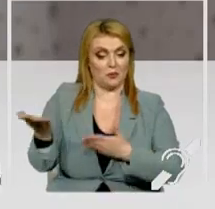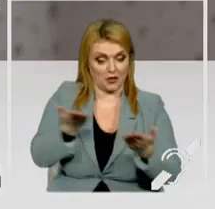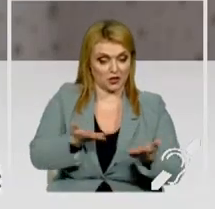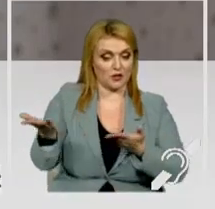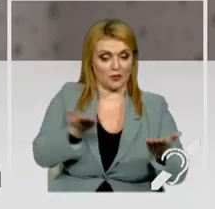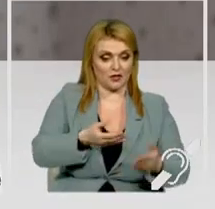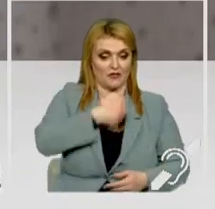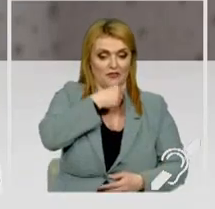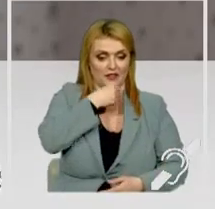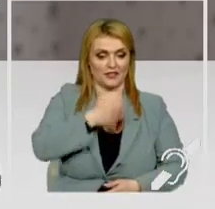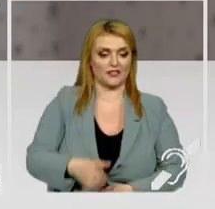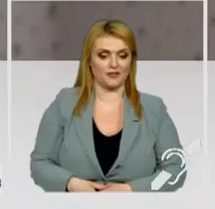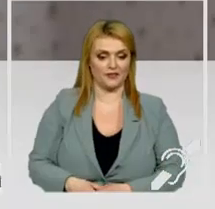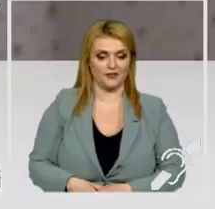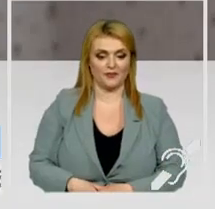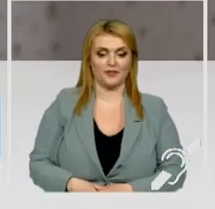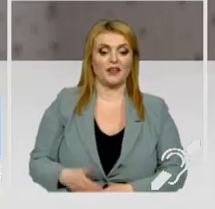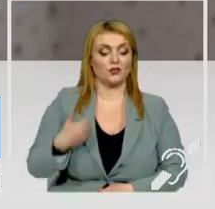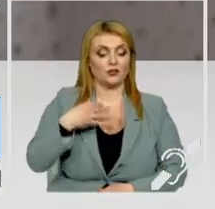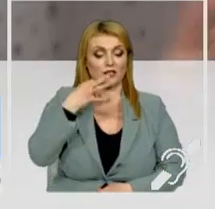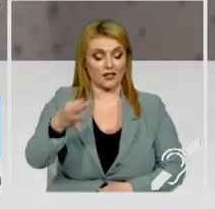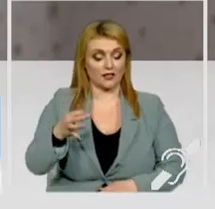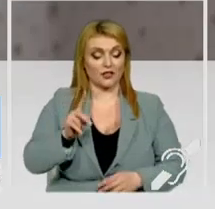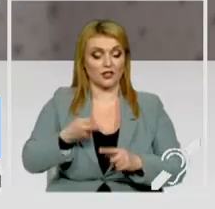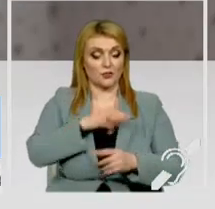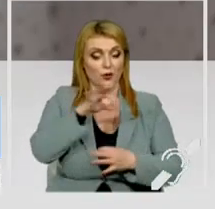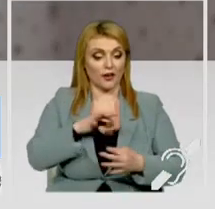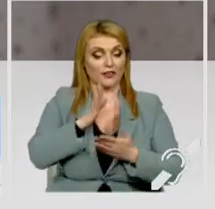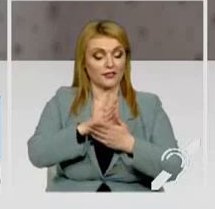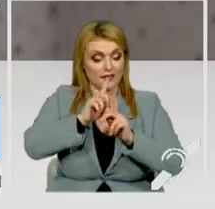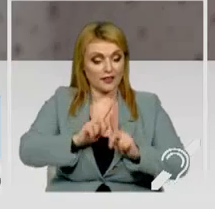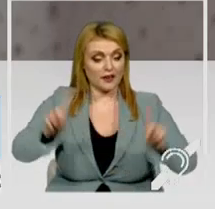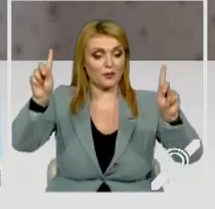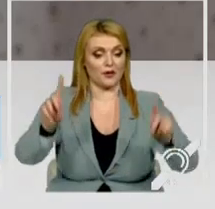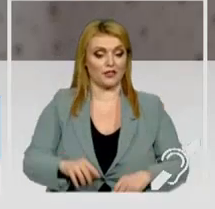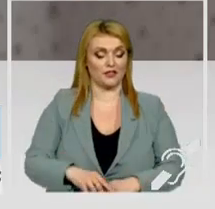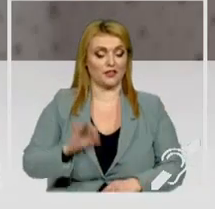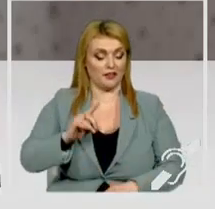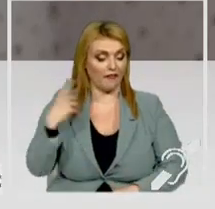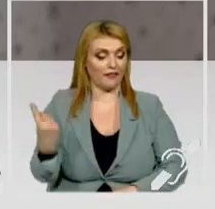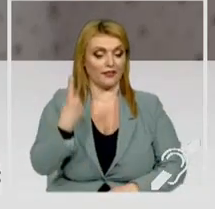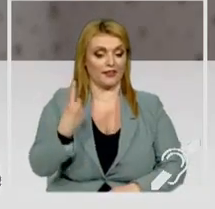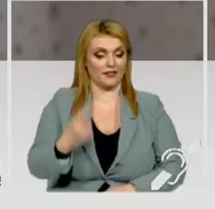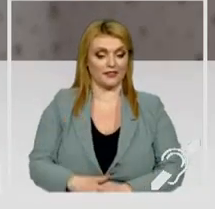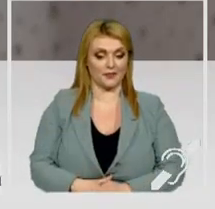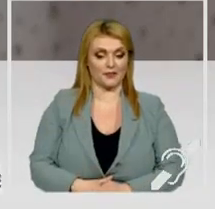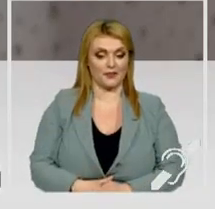say how unique this program is, which is why I think this is truly visionary, to